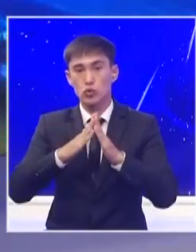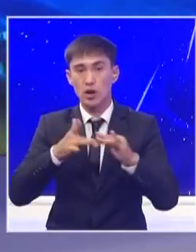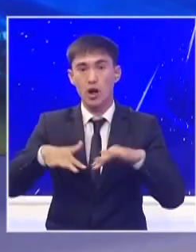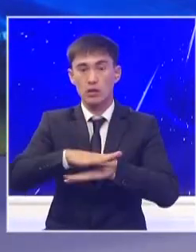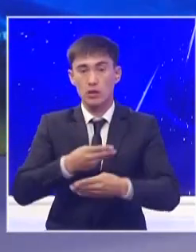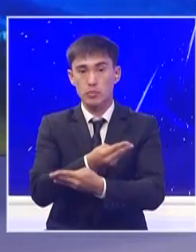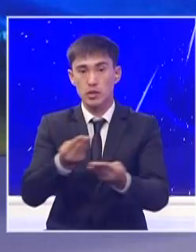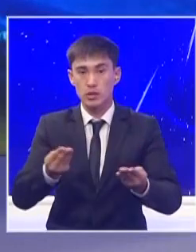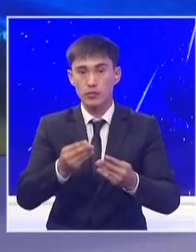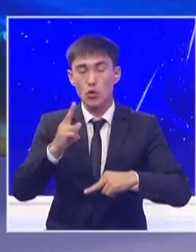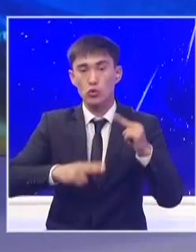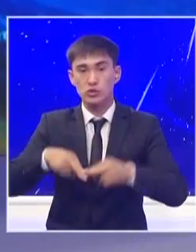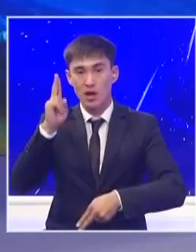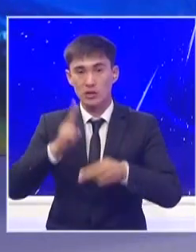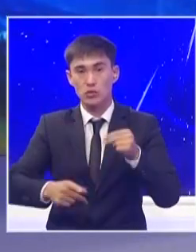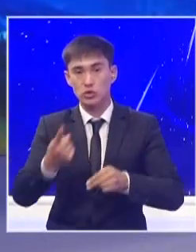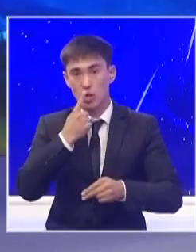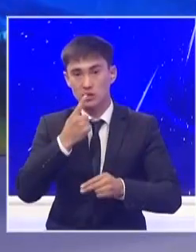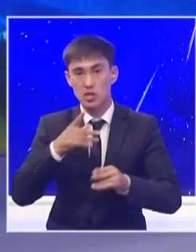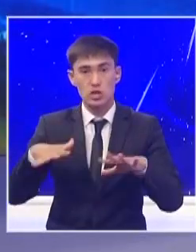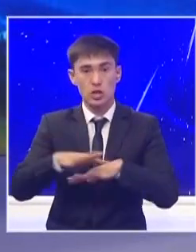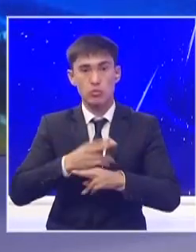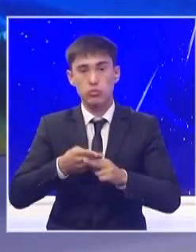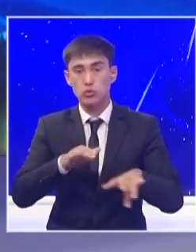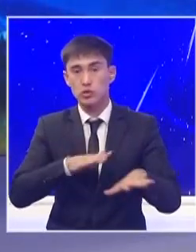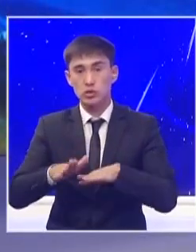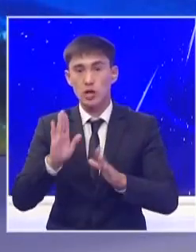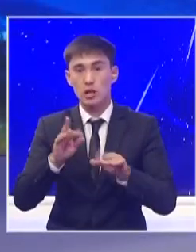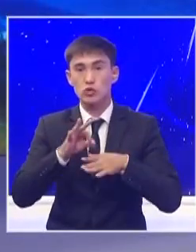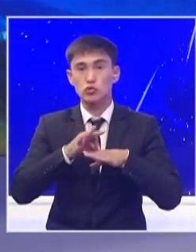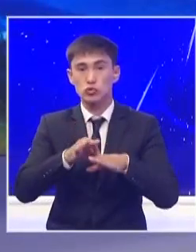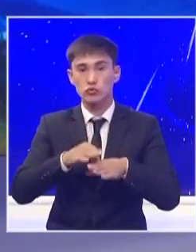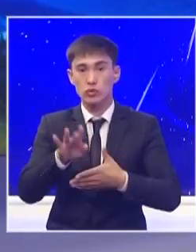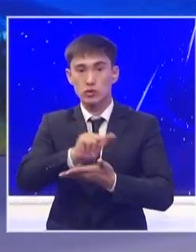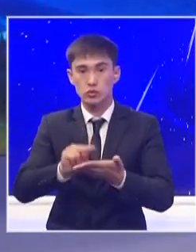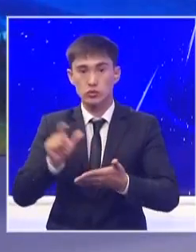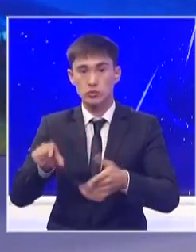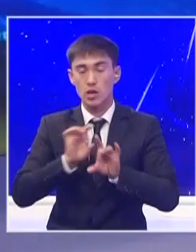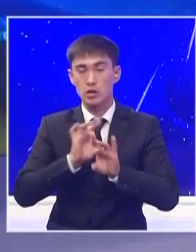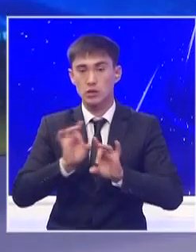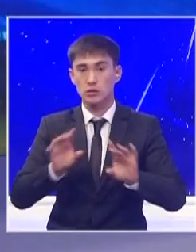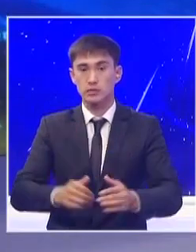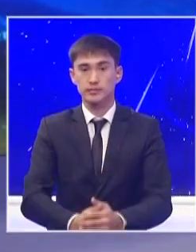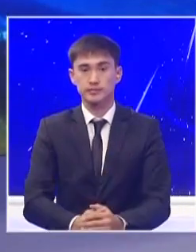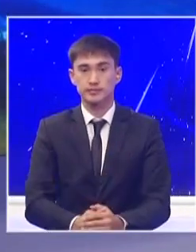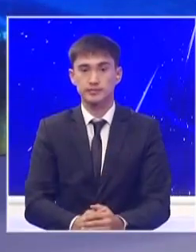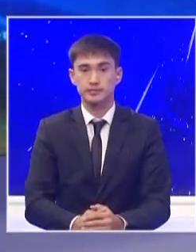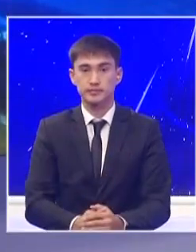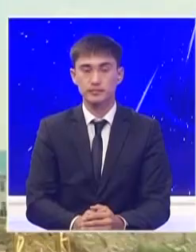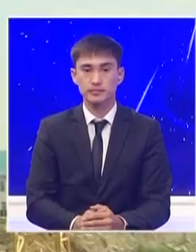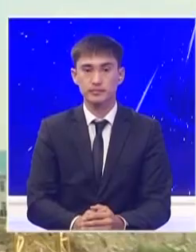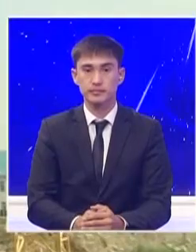игілігіне берілмек. Құрылысы аяқталуға жақын. Жалпы бұл іс қалай жүргізіліп жатыр, тілшіміз Мәдина Берікқызы біліп қайтты.